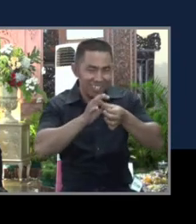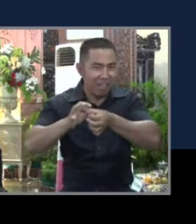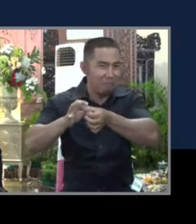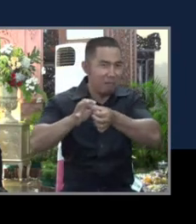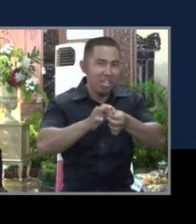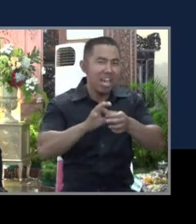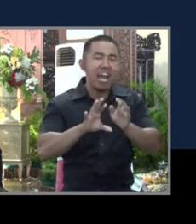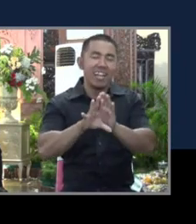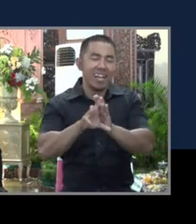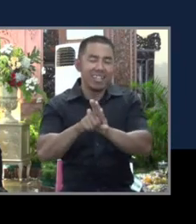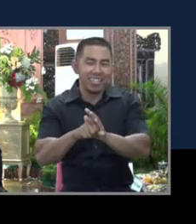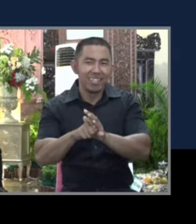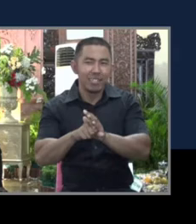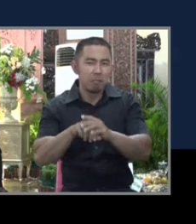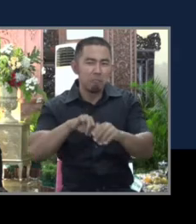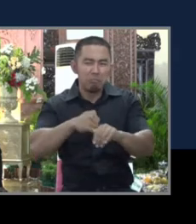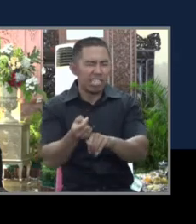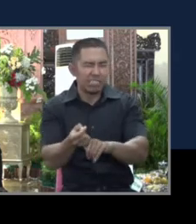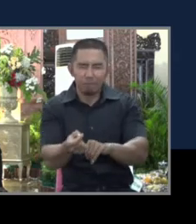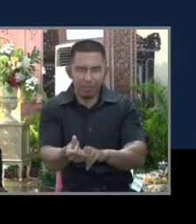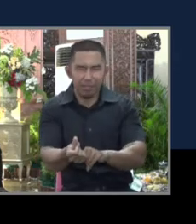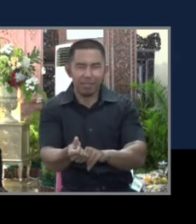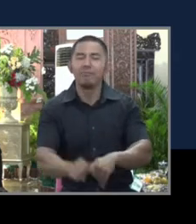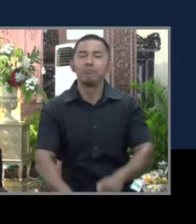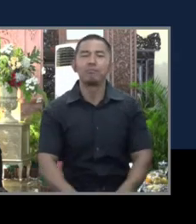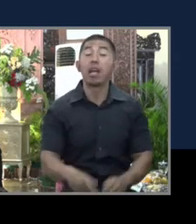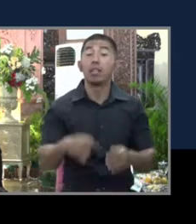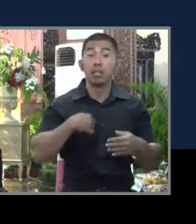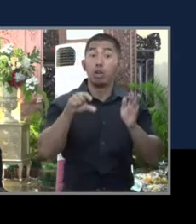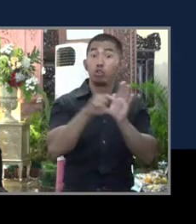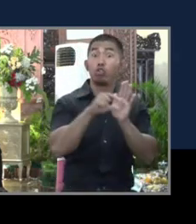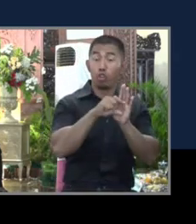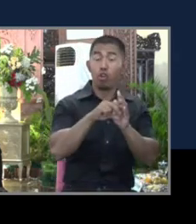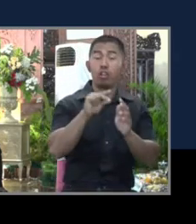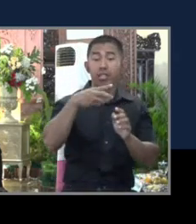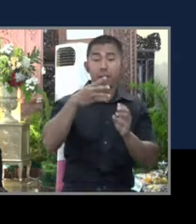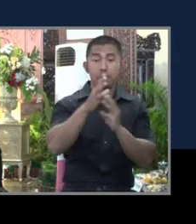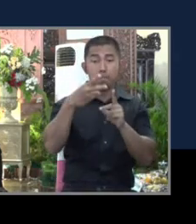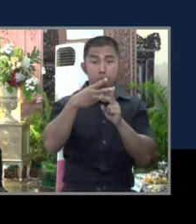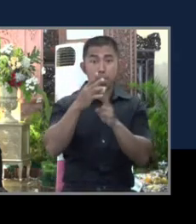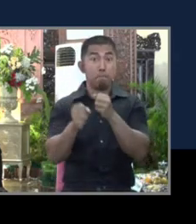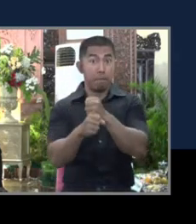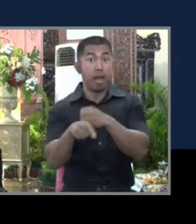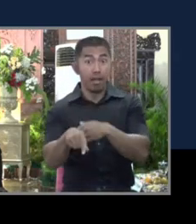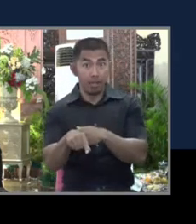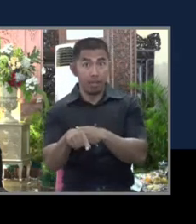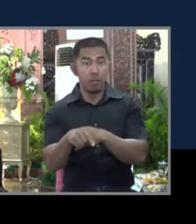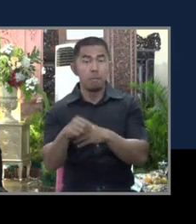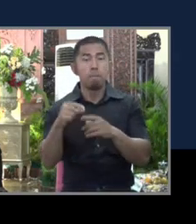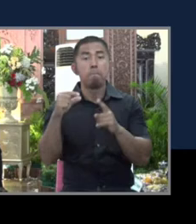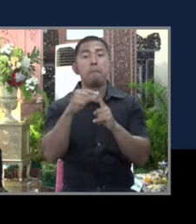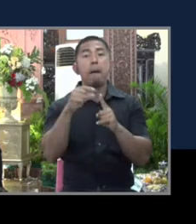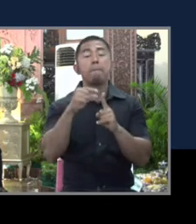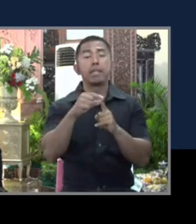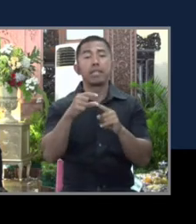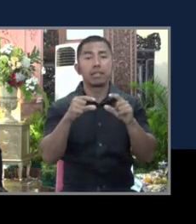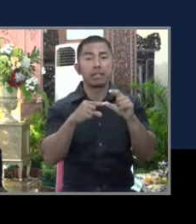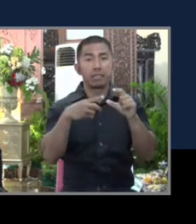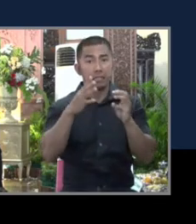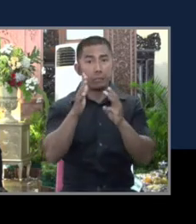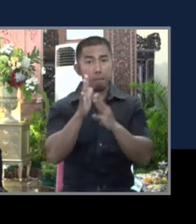nanti kemiskinan mesti cepat banget beres. Saya contohkan di Rembang, pabrik semennya yang bikin persoalan